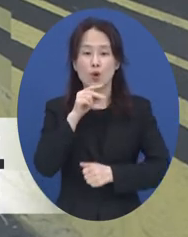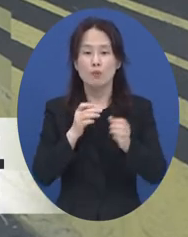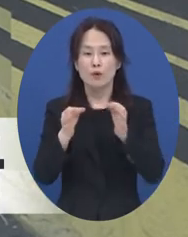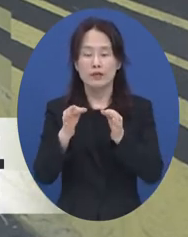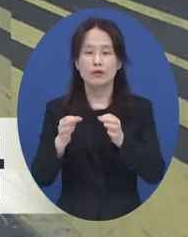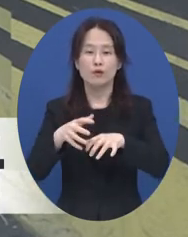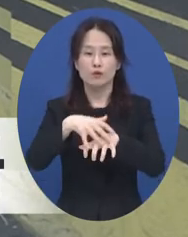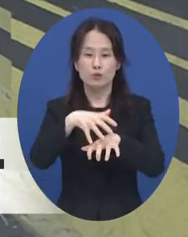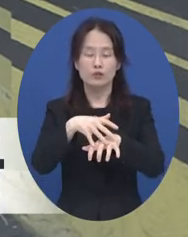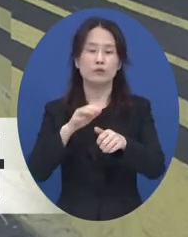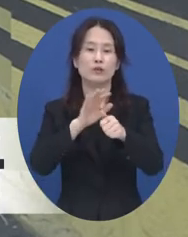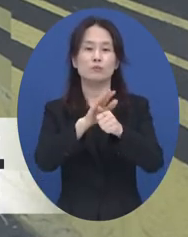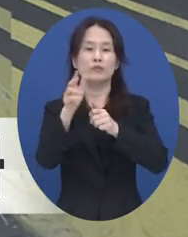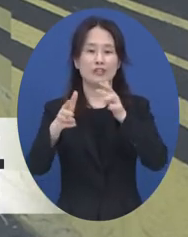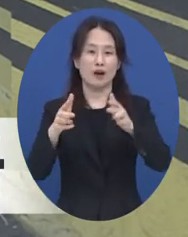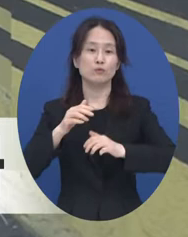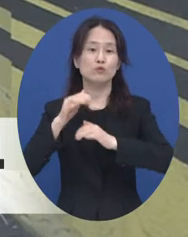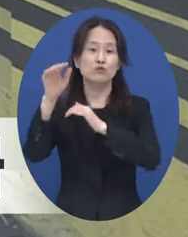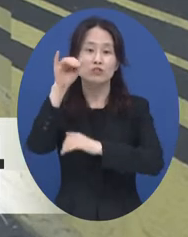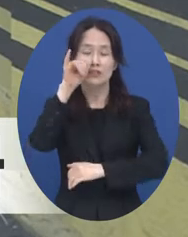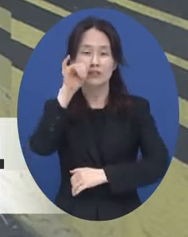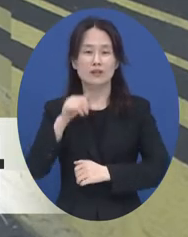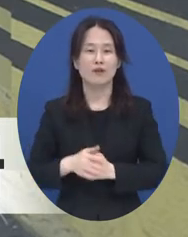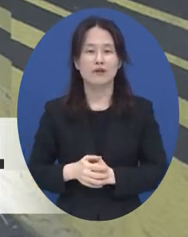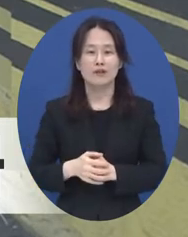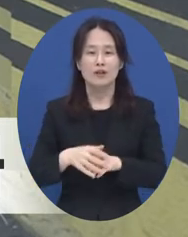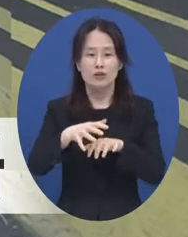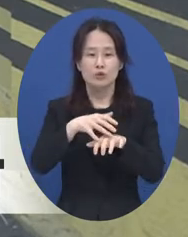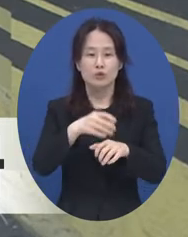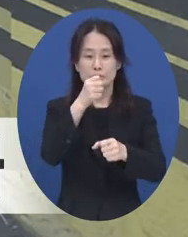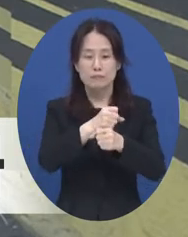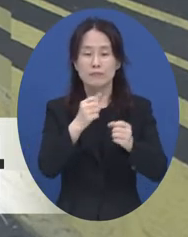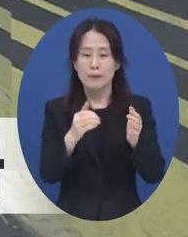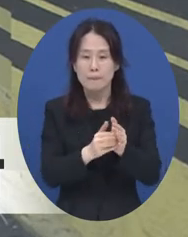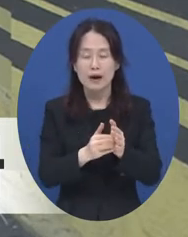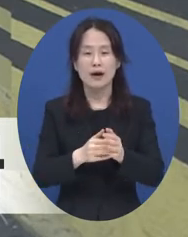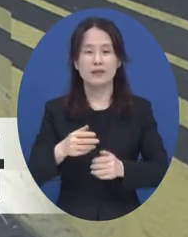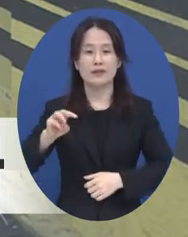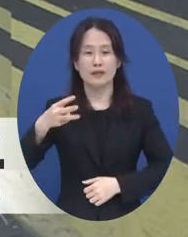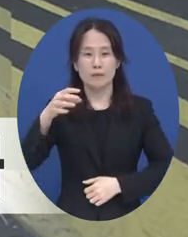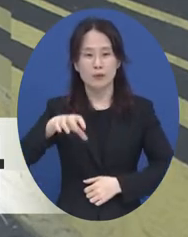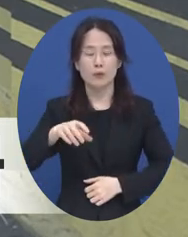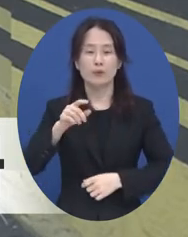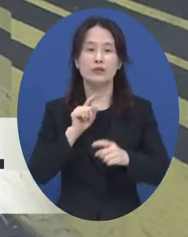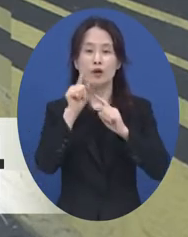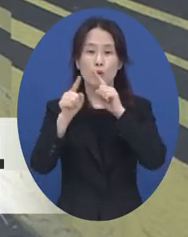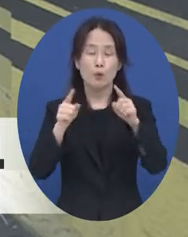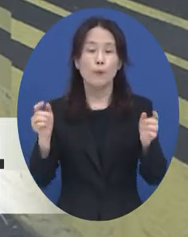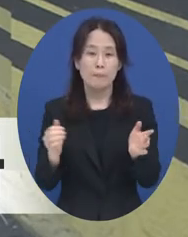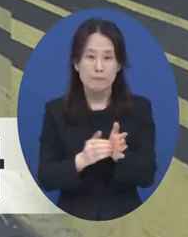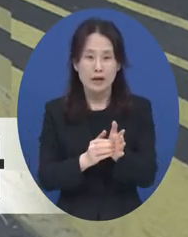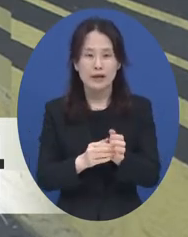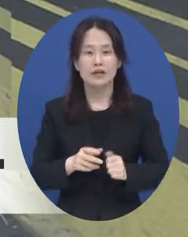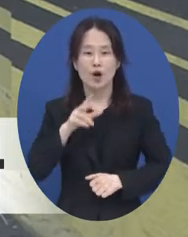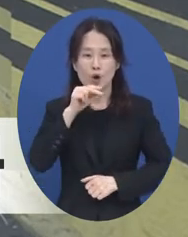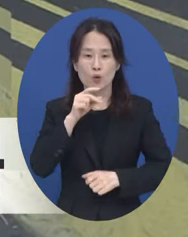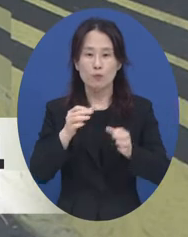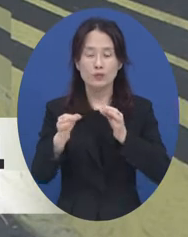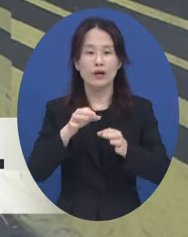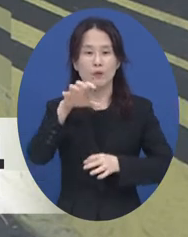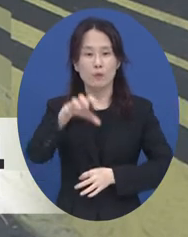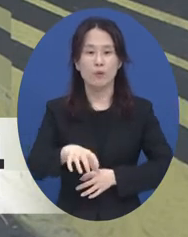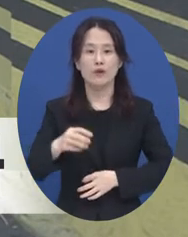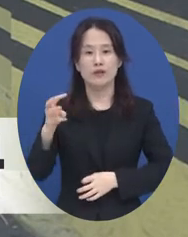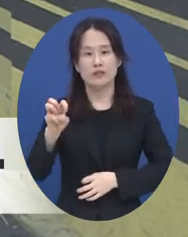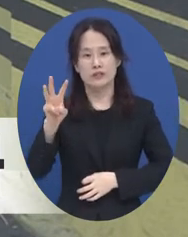지원사업을 추진하고 있는데요 경기도가 조직할 이룬 골목상권 300여 곳을 대상으로 공모를 거쳐 골목상권 33